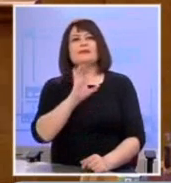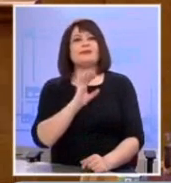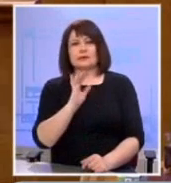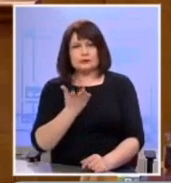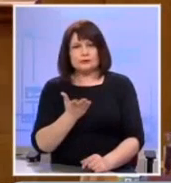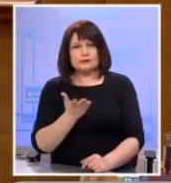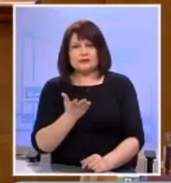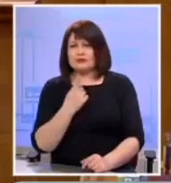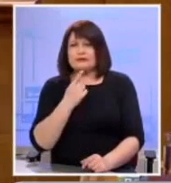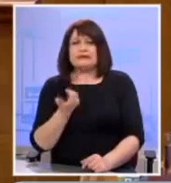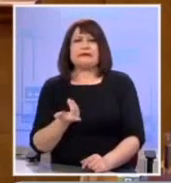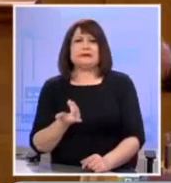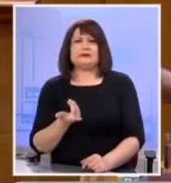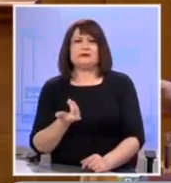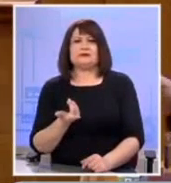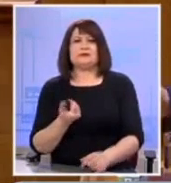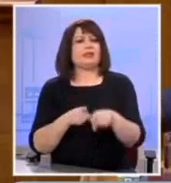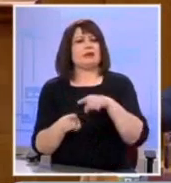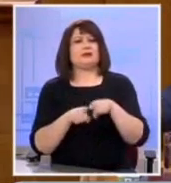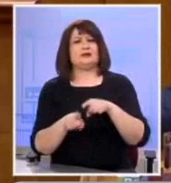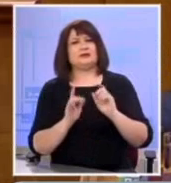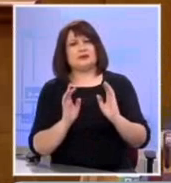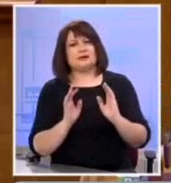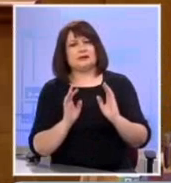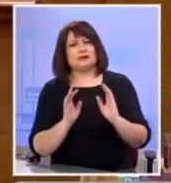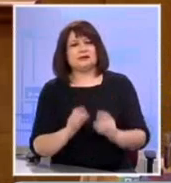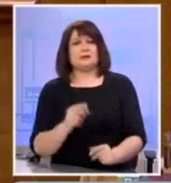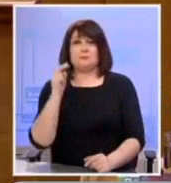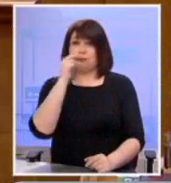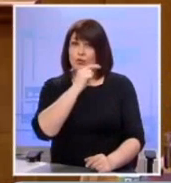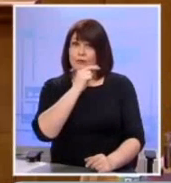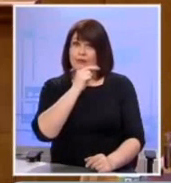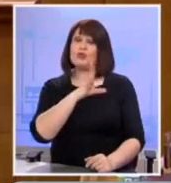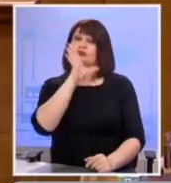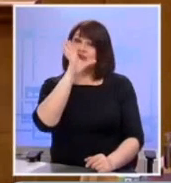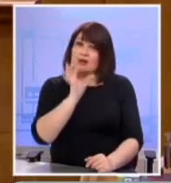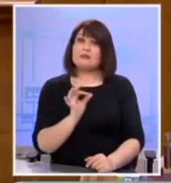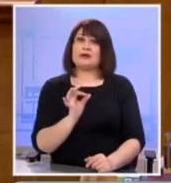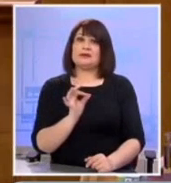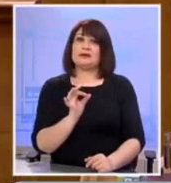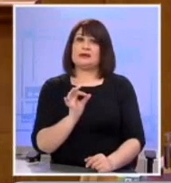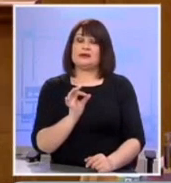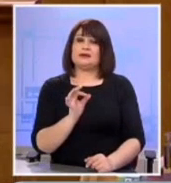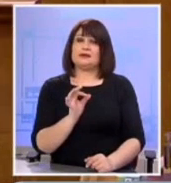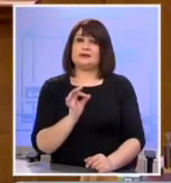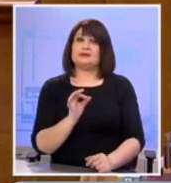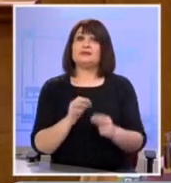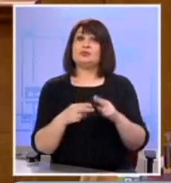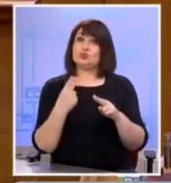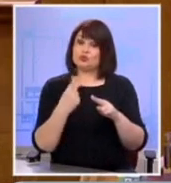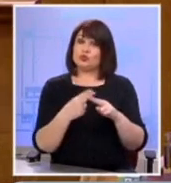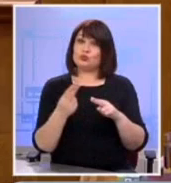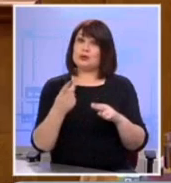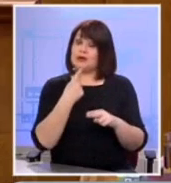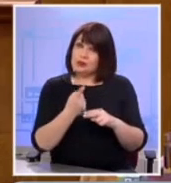τίποτα. Δεν τον αφορούν. Βγαίνει ο Πρωθυπουργός ειλικρινά σε μια εξαιρετική, και επιτρέψτε